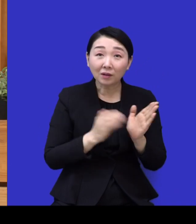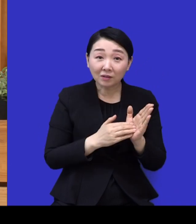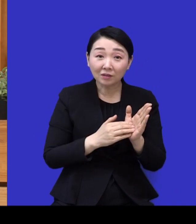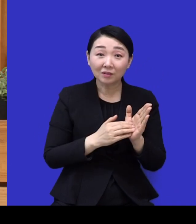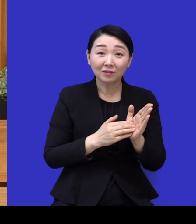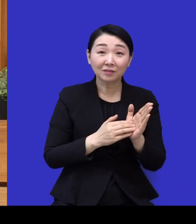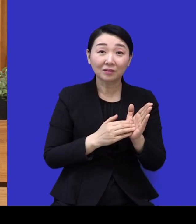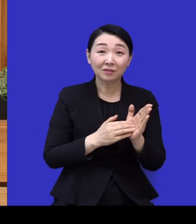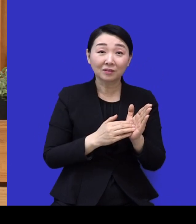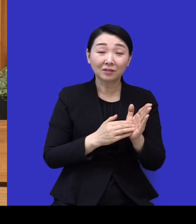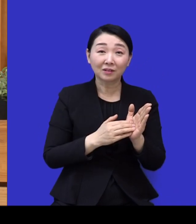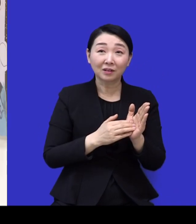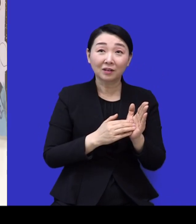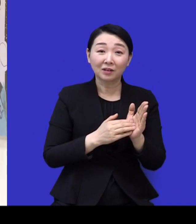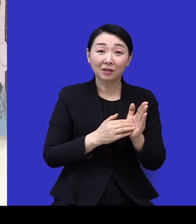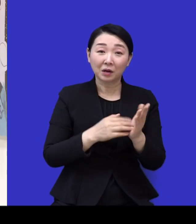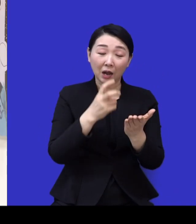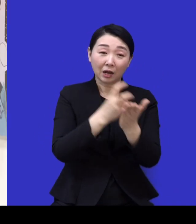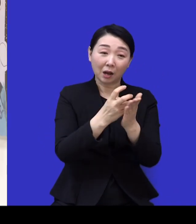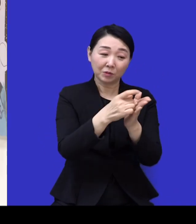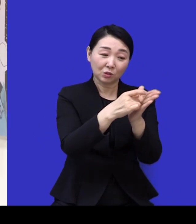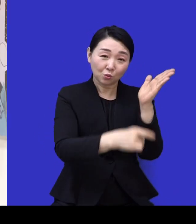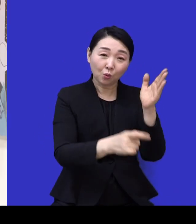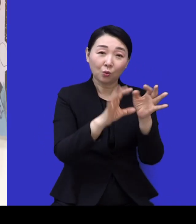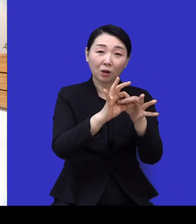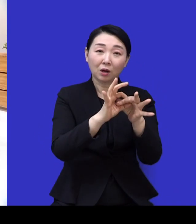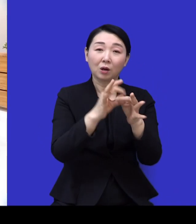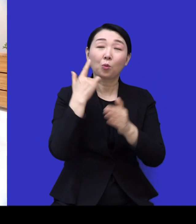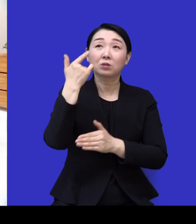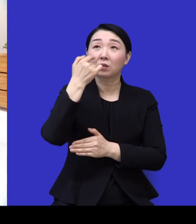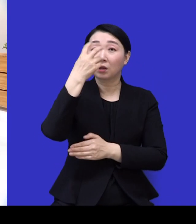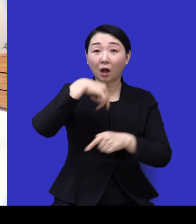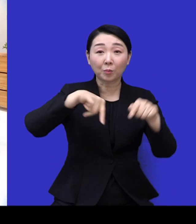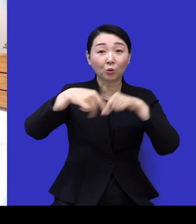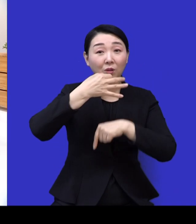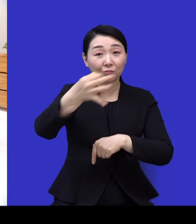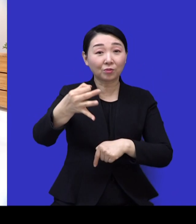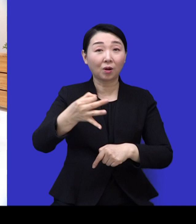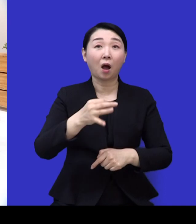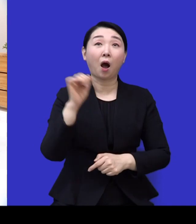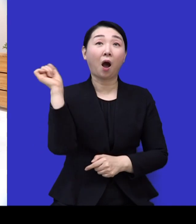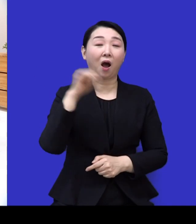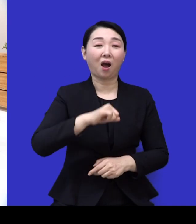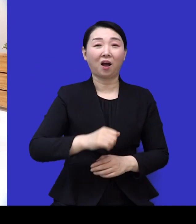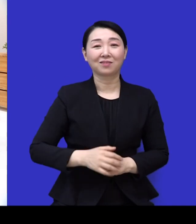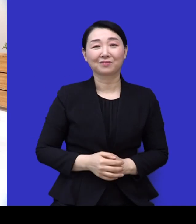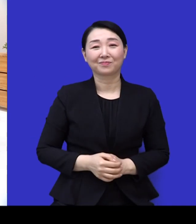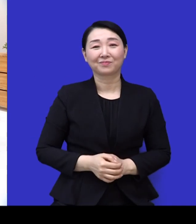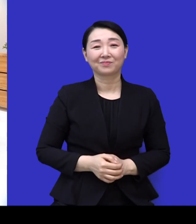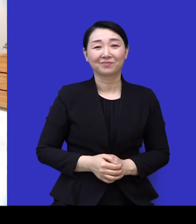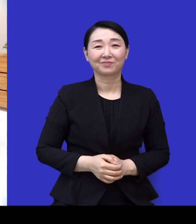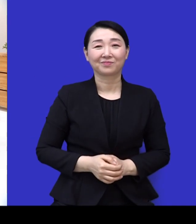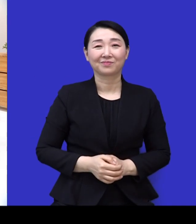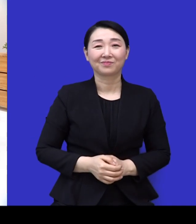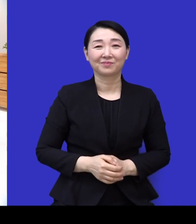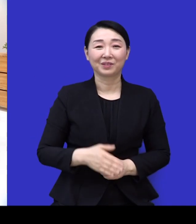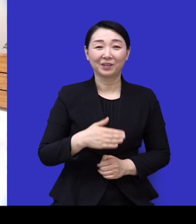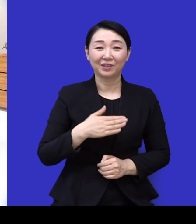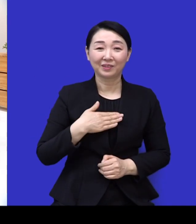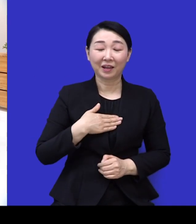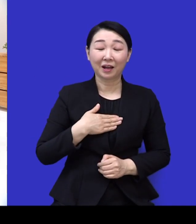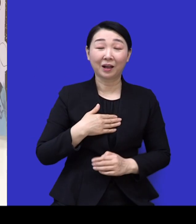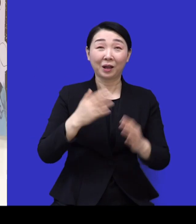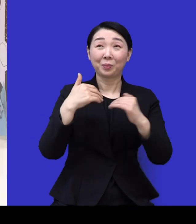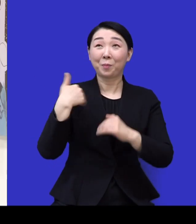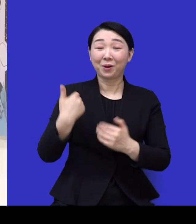그랬더니 감리교에서는 목사님을 감독님이라고 그러잖아요. 그래서 그래요? 그러니까 제가 이렇게 모르는 게